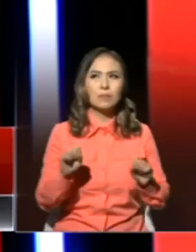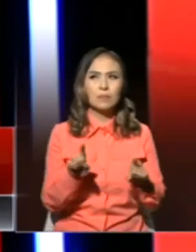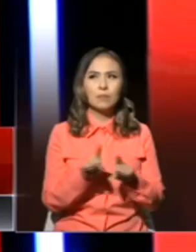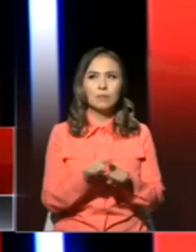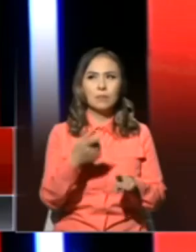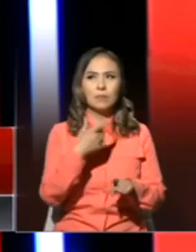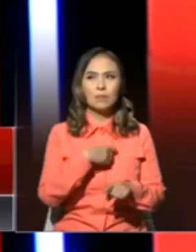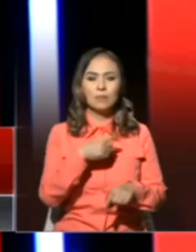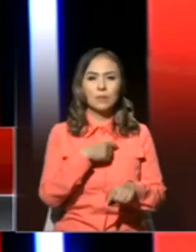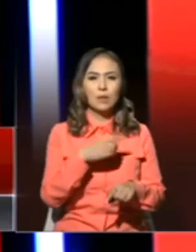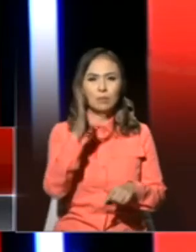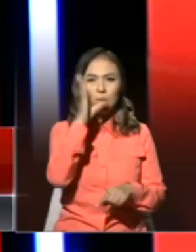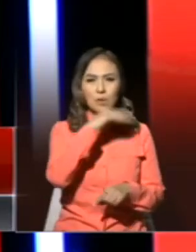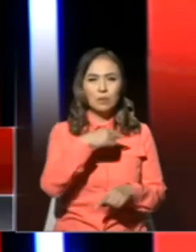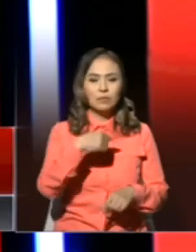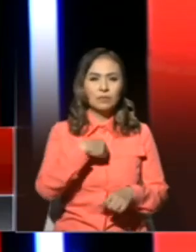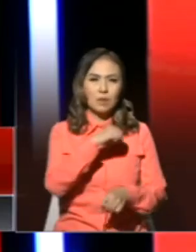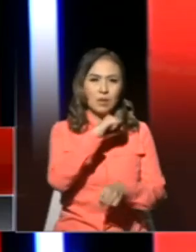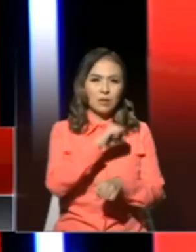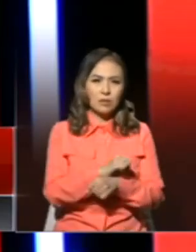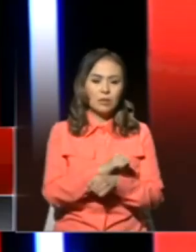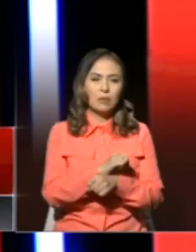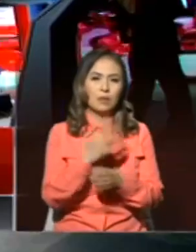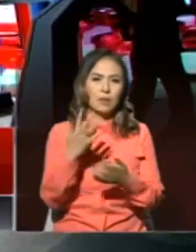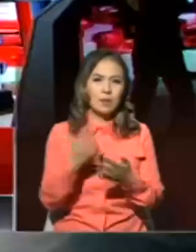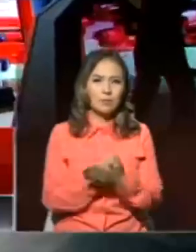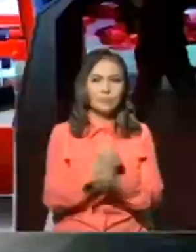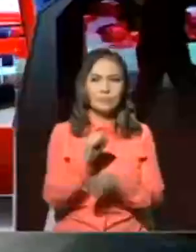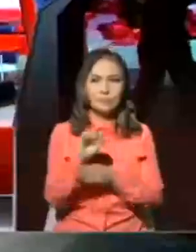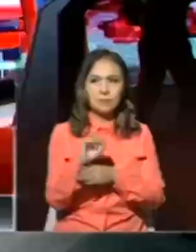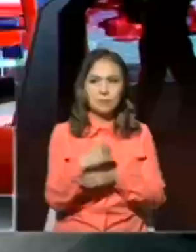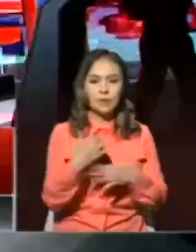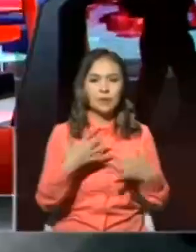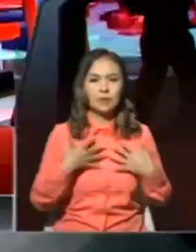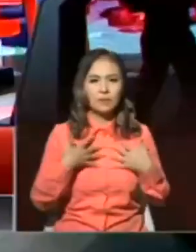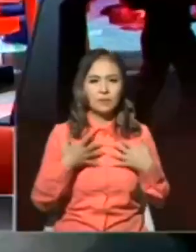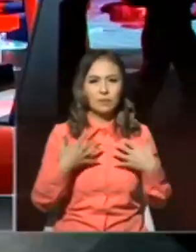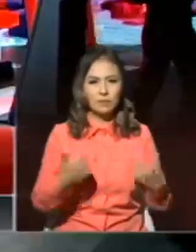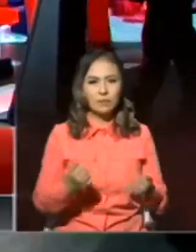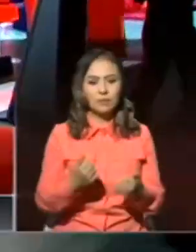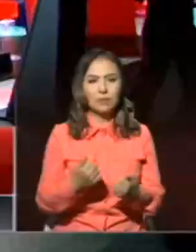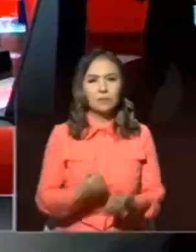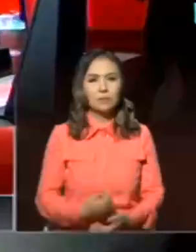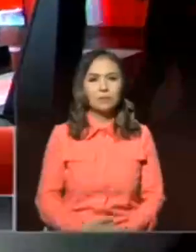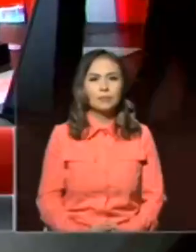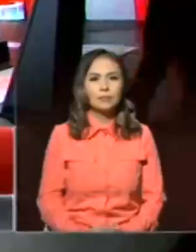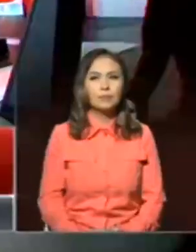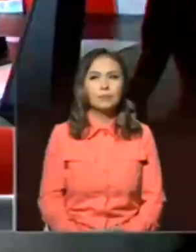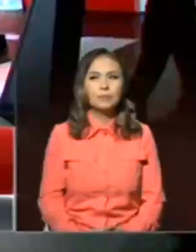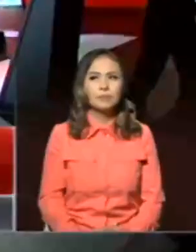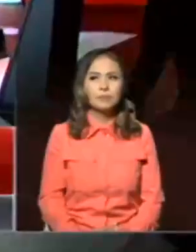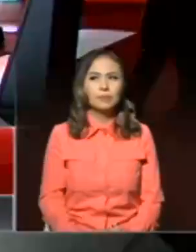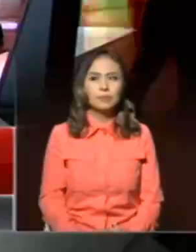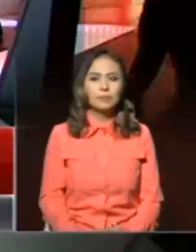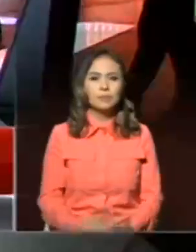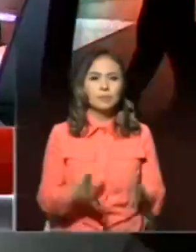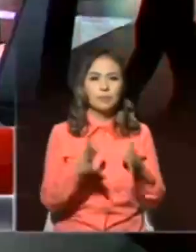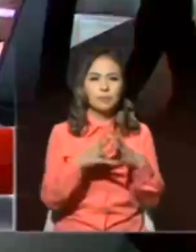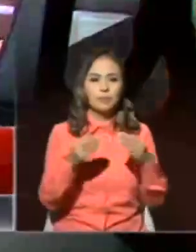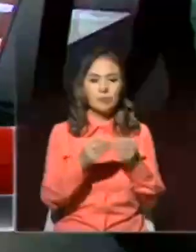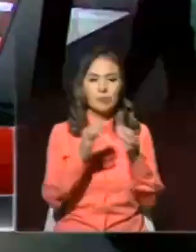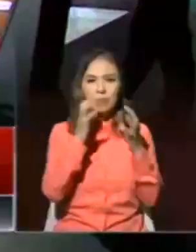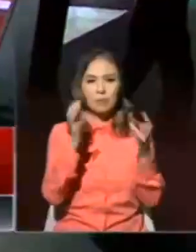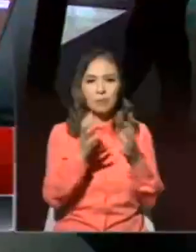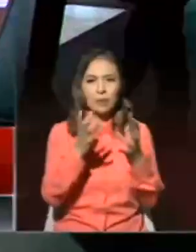Өз нәпсіңе күрес жариялап, соны жеңе білген бейбіт заманның батырсы деп айтсақ болатын шығар. Отбасыңызды сақтап